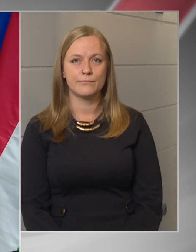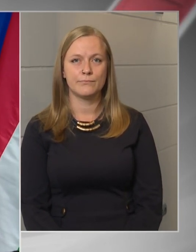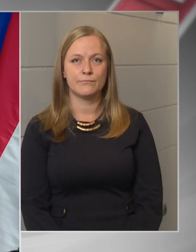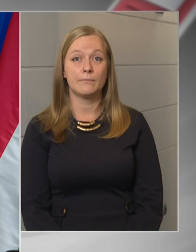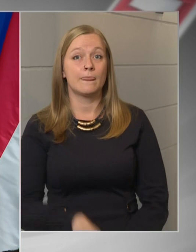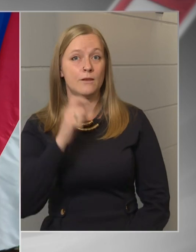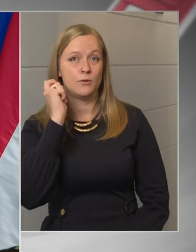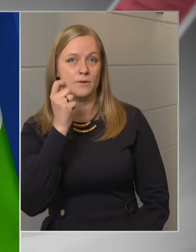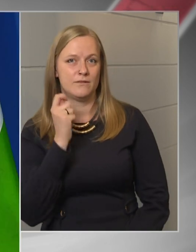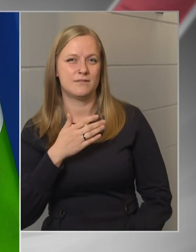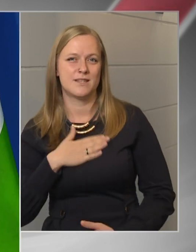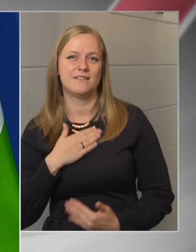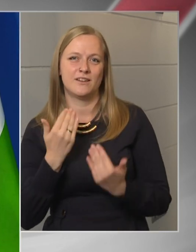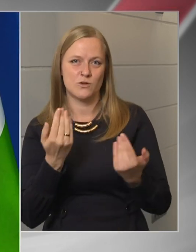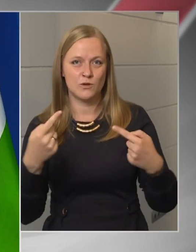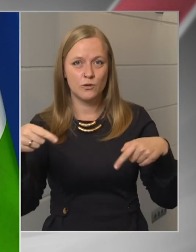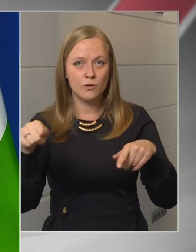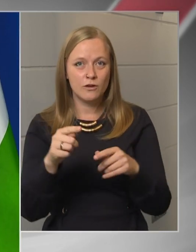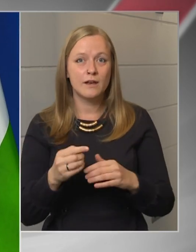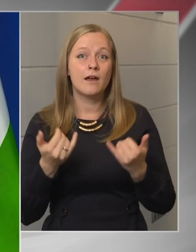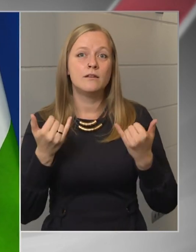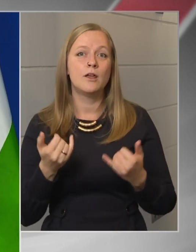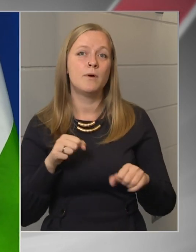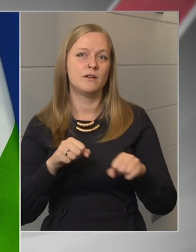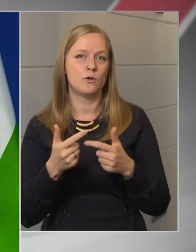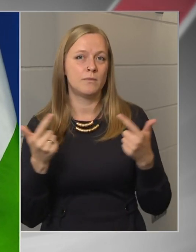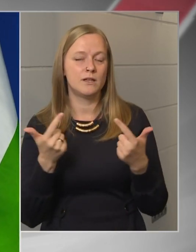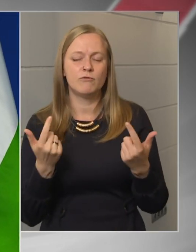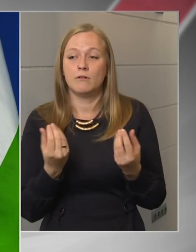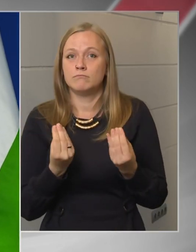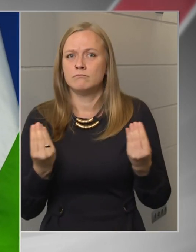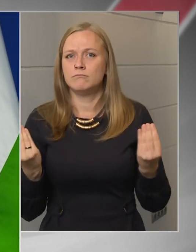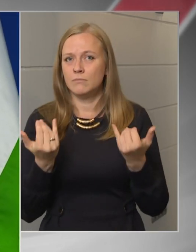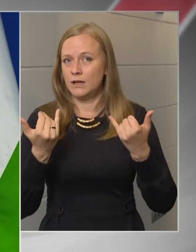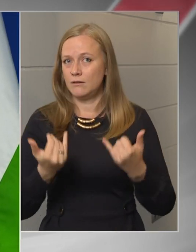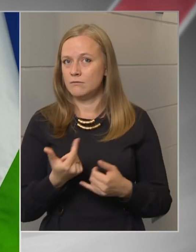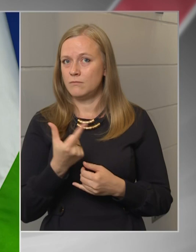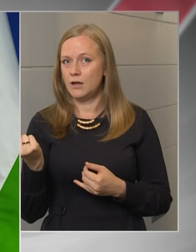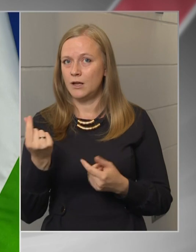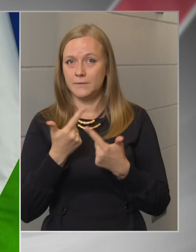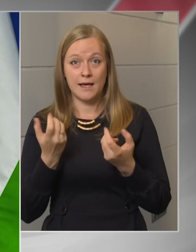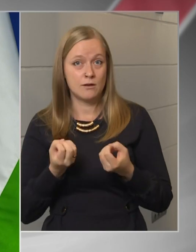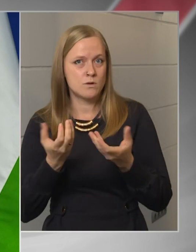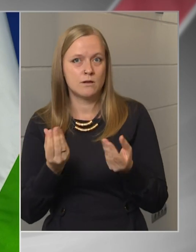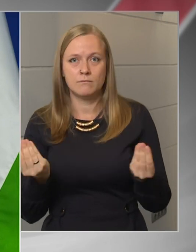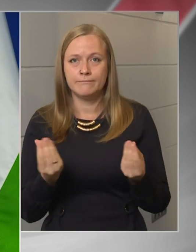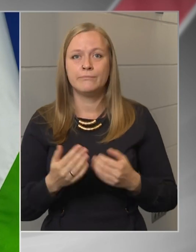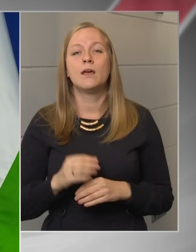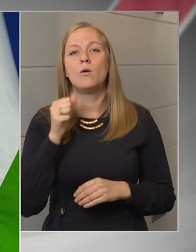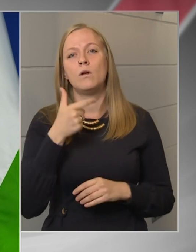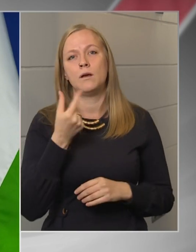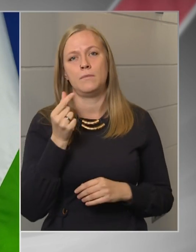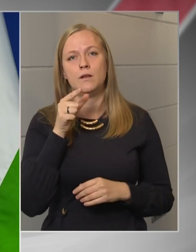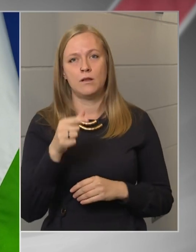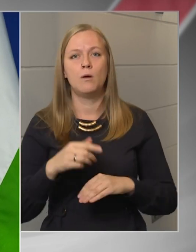Jó napot kívánok! Szeretettel köszöntjük Önöket a mai kormányinfón. Azért esett erre a napra a tájékoztató, mert a holnapi